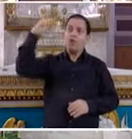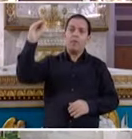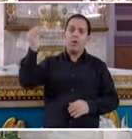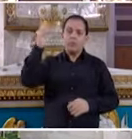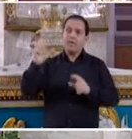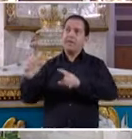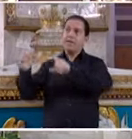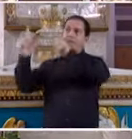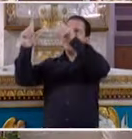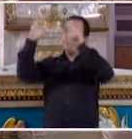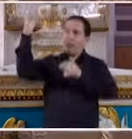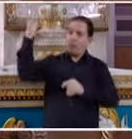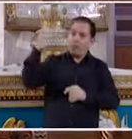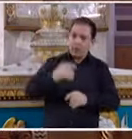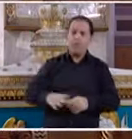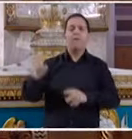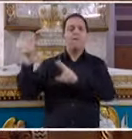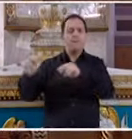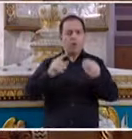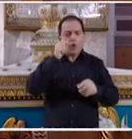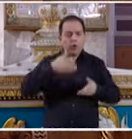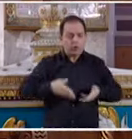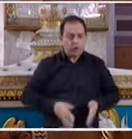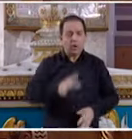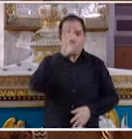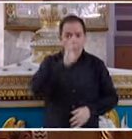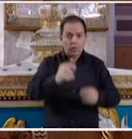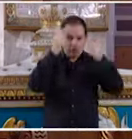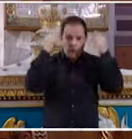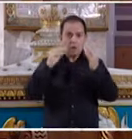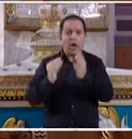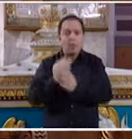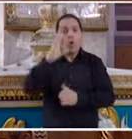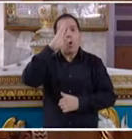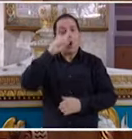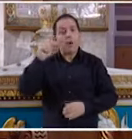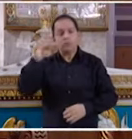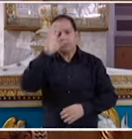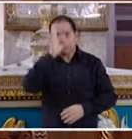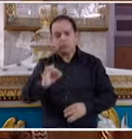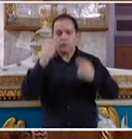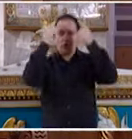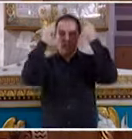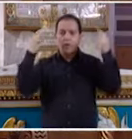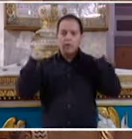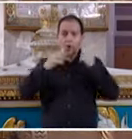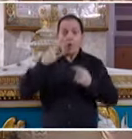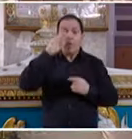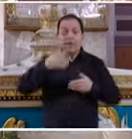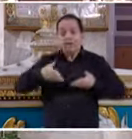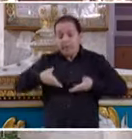φως εκ φωτός, Θεών αληθινών, εκ Θεού αληθινού, γεννηθέντα,